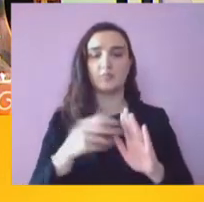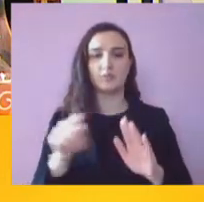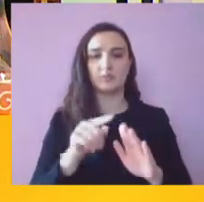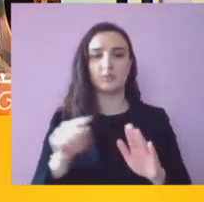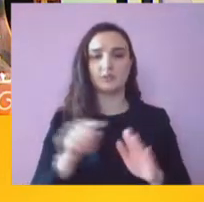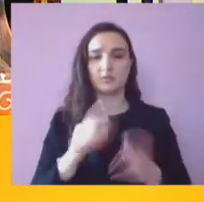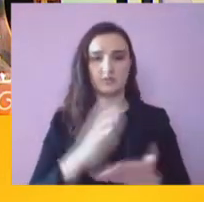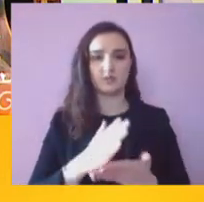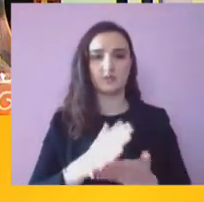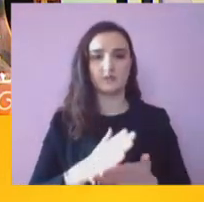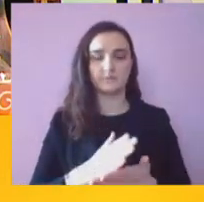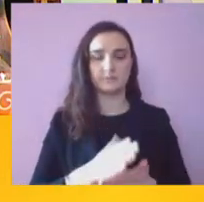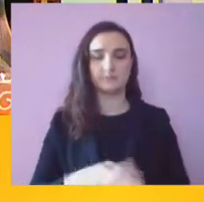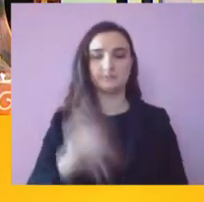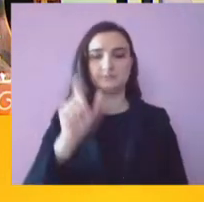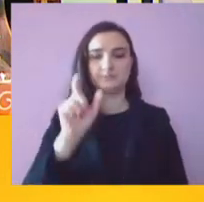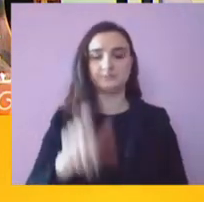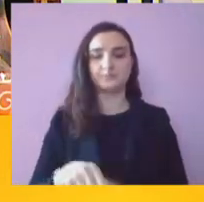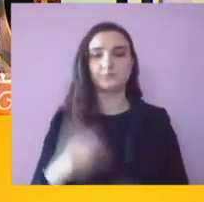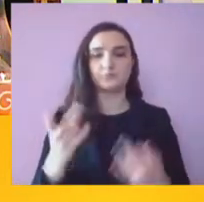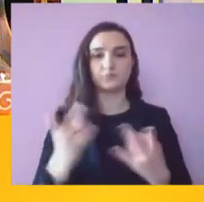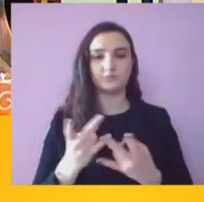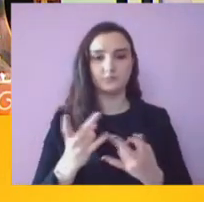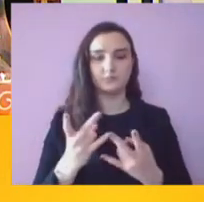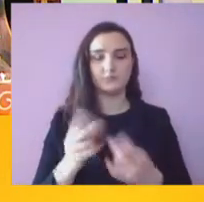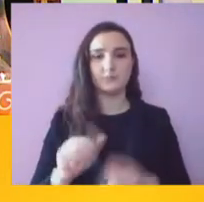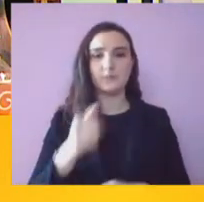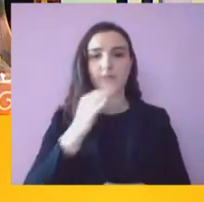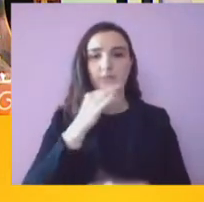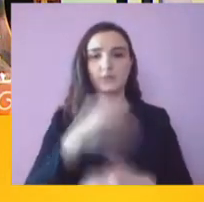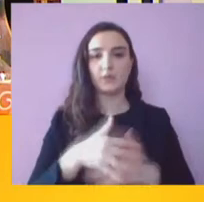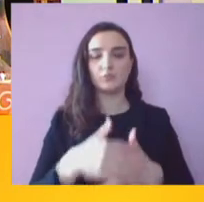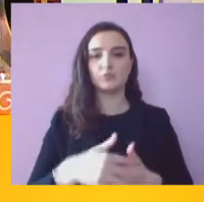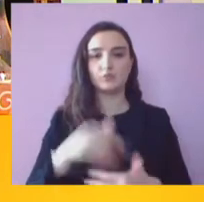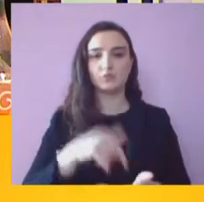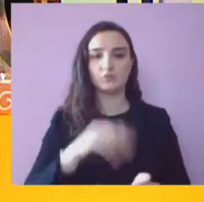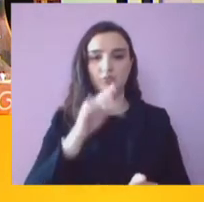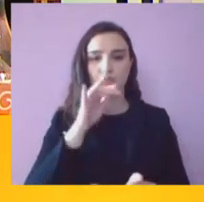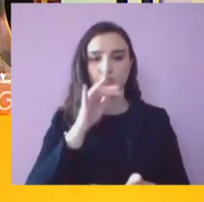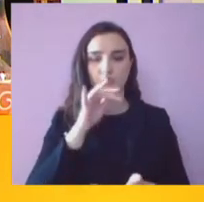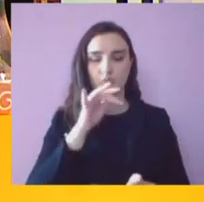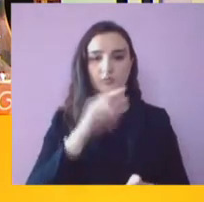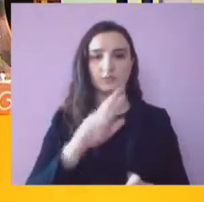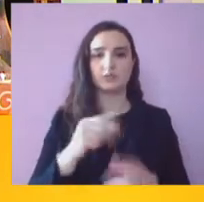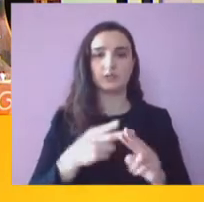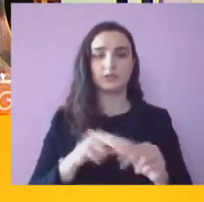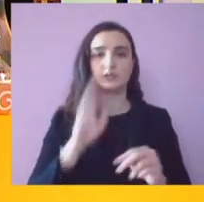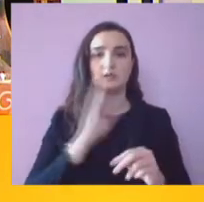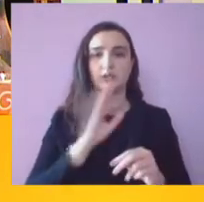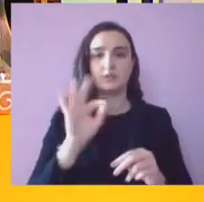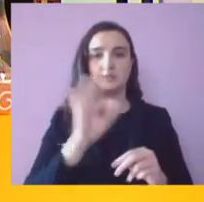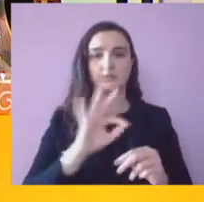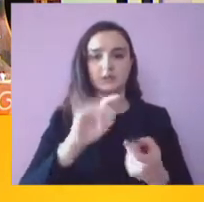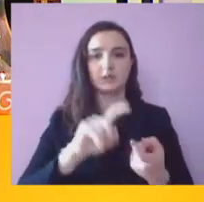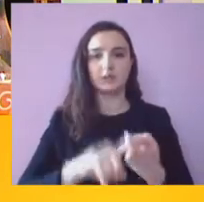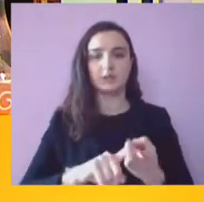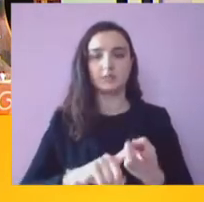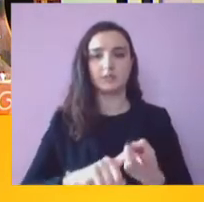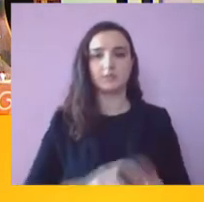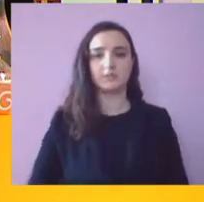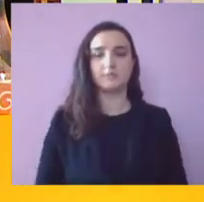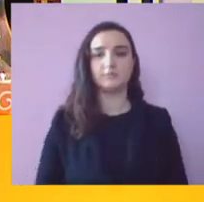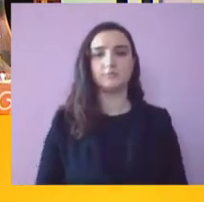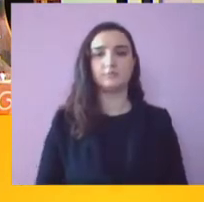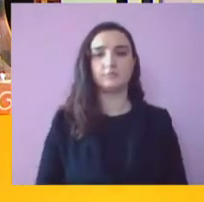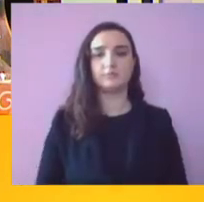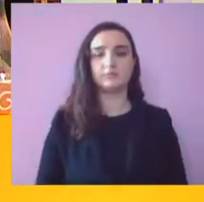რომ ადამიანს ჭირდება ჯერ კიდევ მუცლადყოფნის პერიოდში და ეს დედებს ეხებათ, რომლებიც